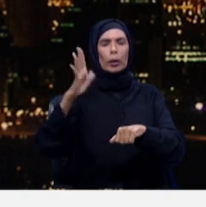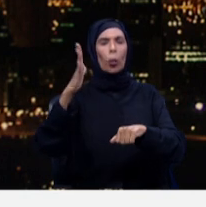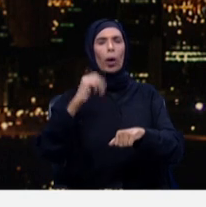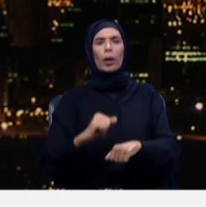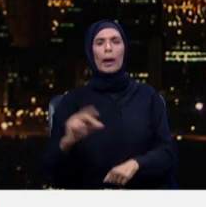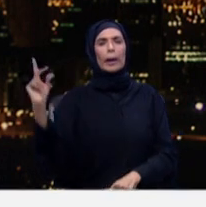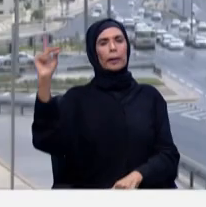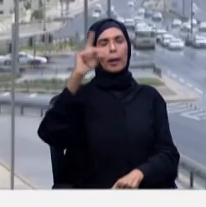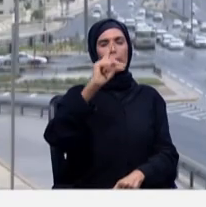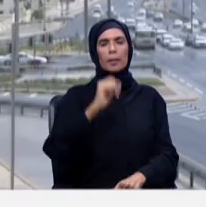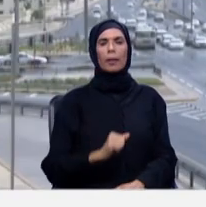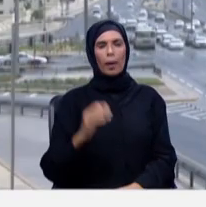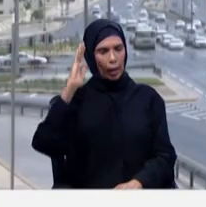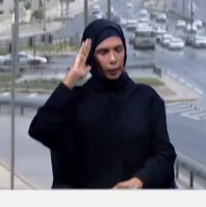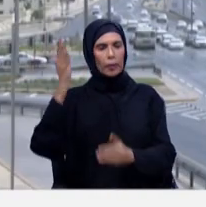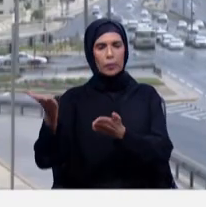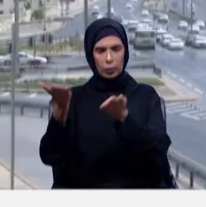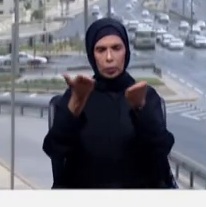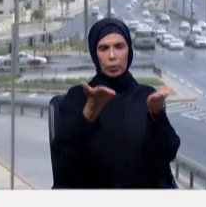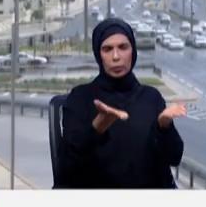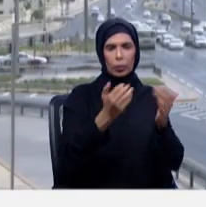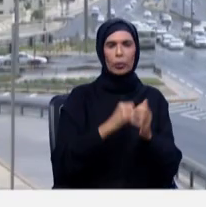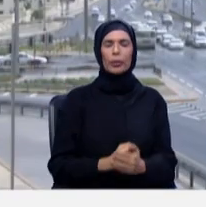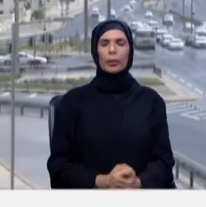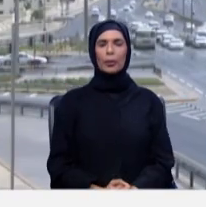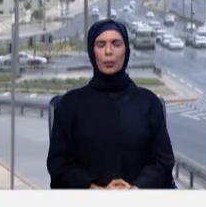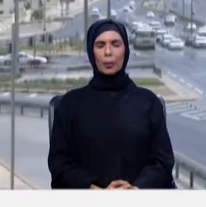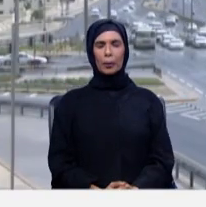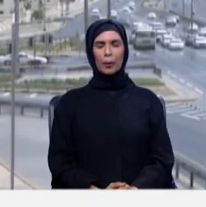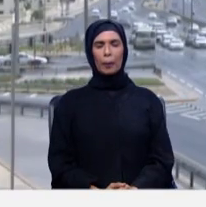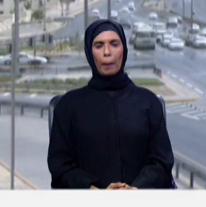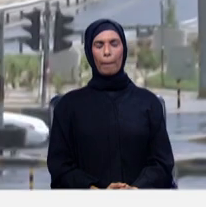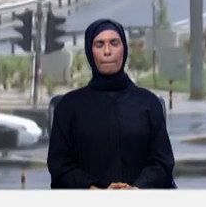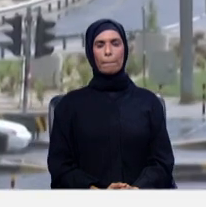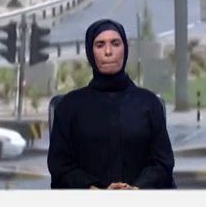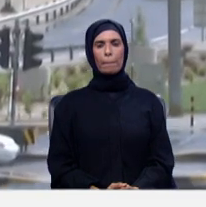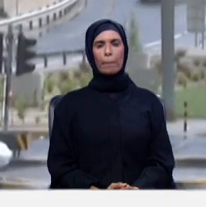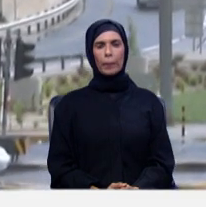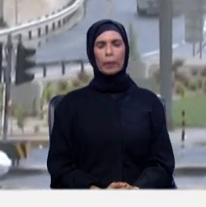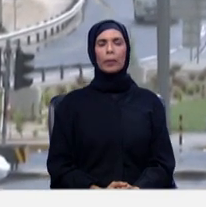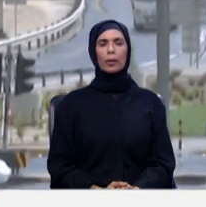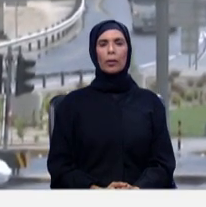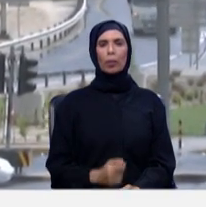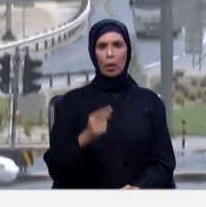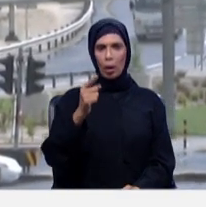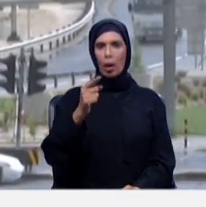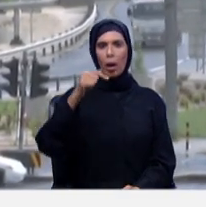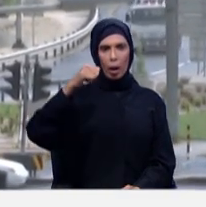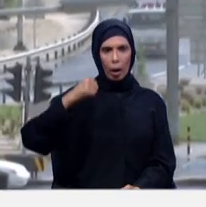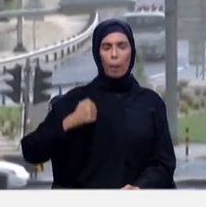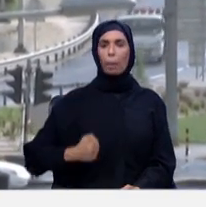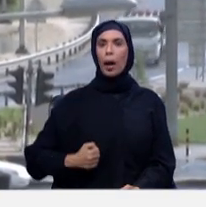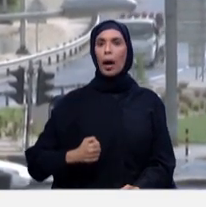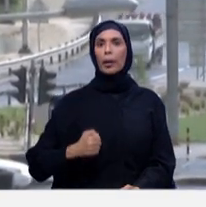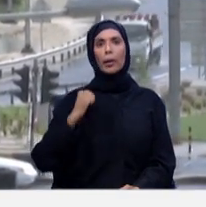الكريمة، نرحب فيك والأخوة المستمعين الأخوة المشاهدين الأفاضل. طبعا مثل ما تفضلت، شهدت المملكة هذا اليوم طقس